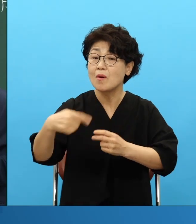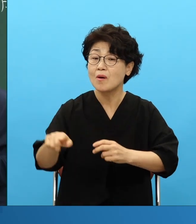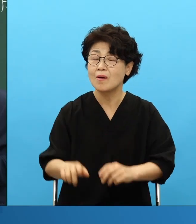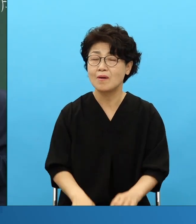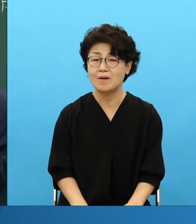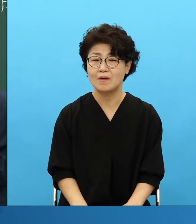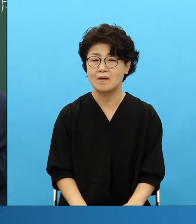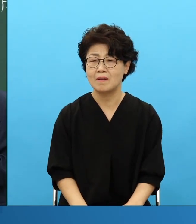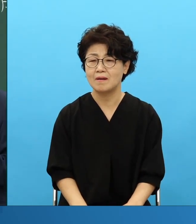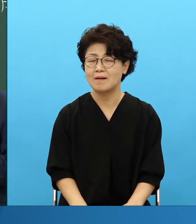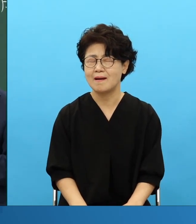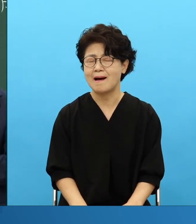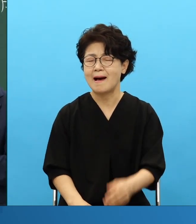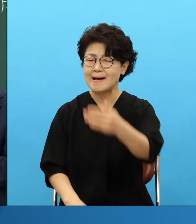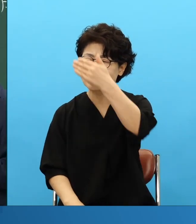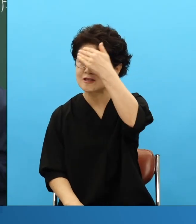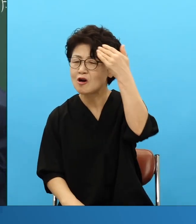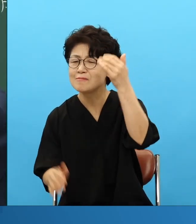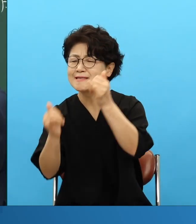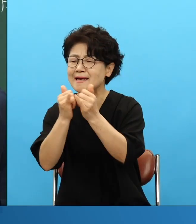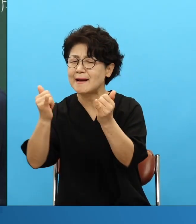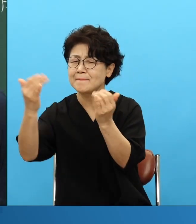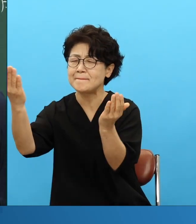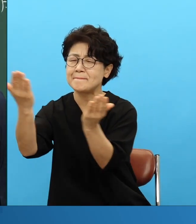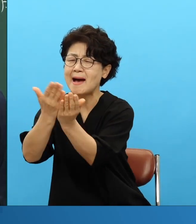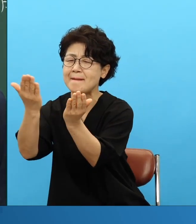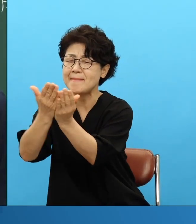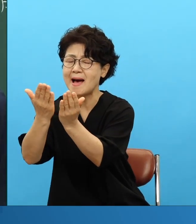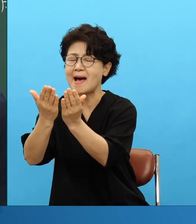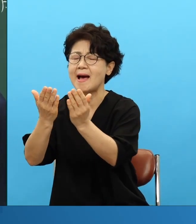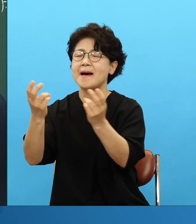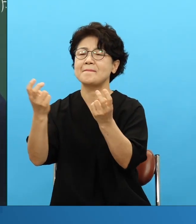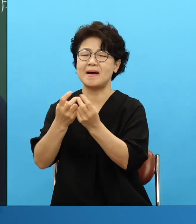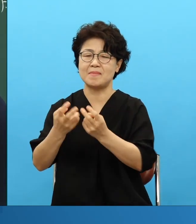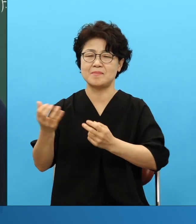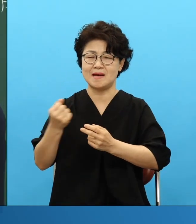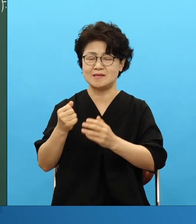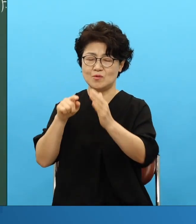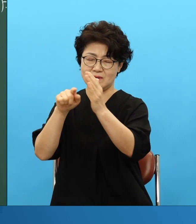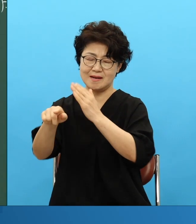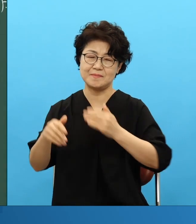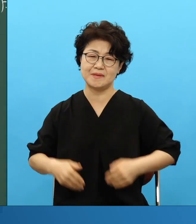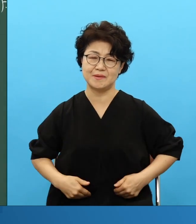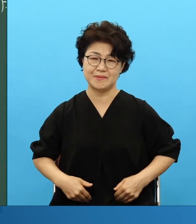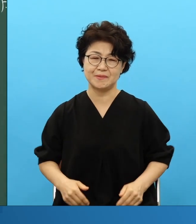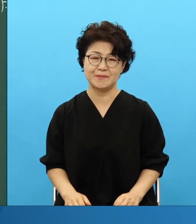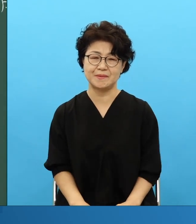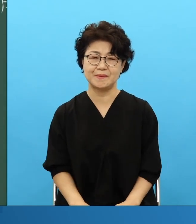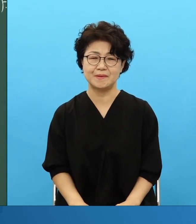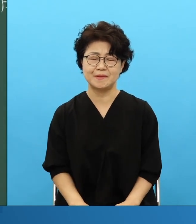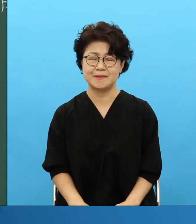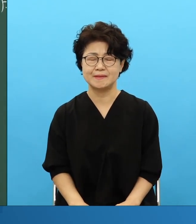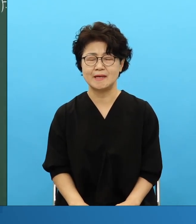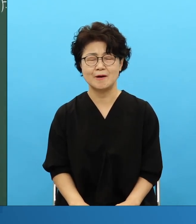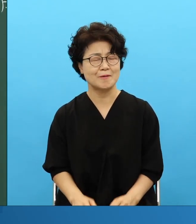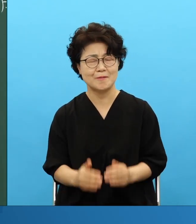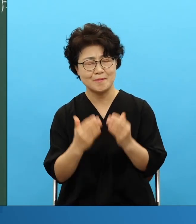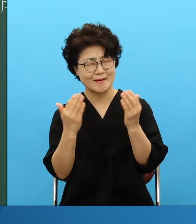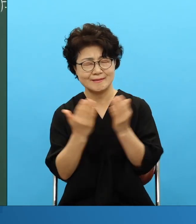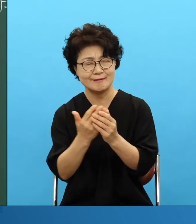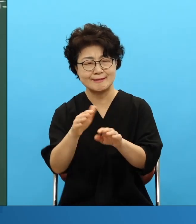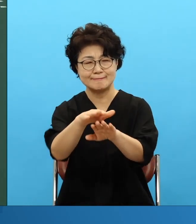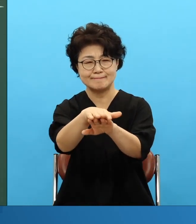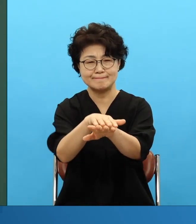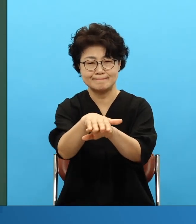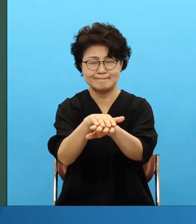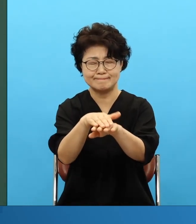거기 맞는 걸로 들어가는 거죠. You must enter matching that situation. 그러면서 완전히 이걸 세팅합니다. And you completely set this